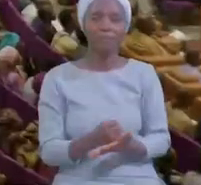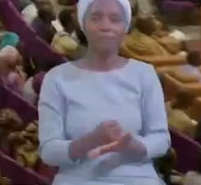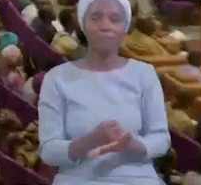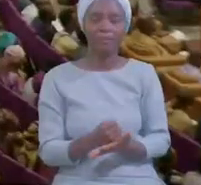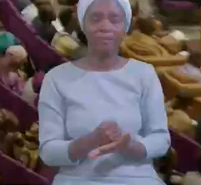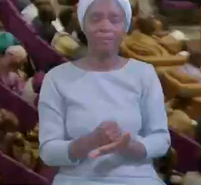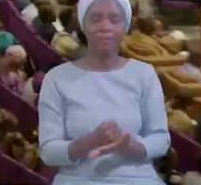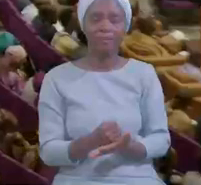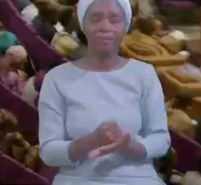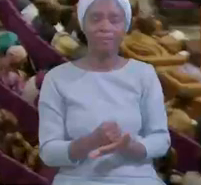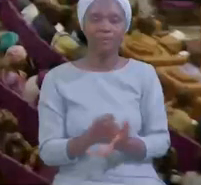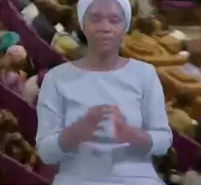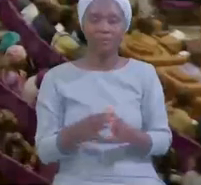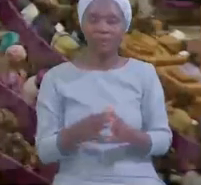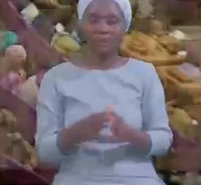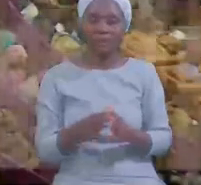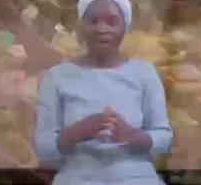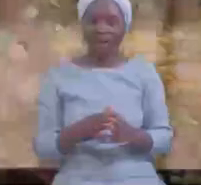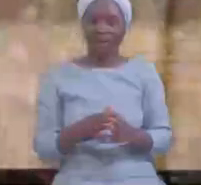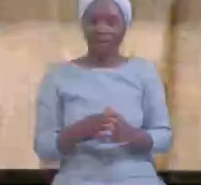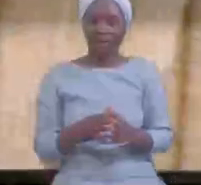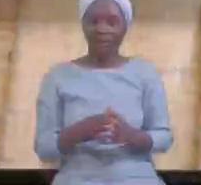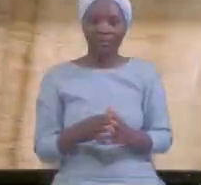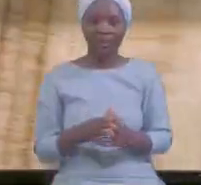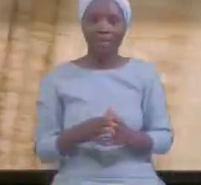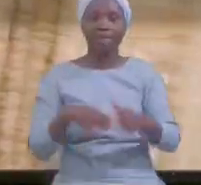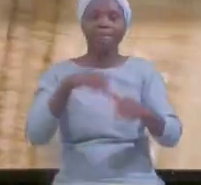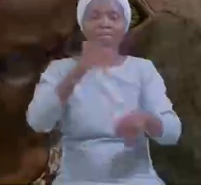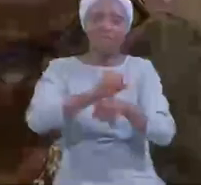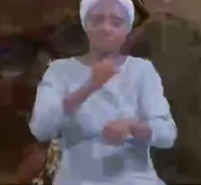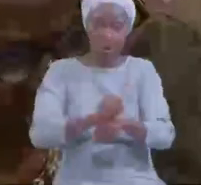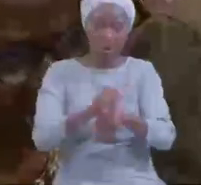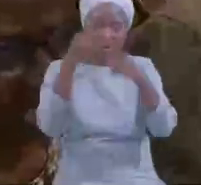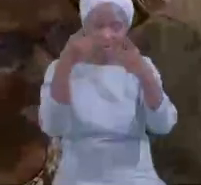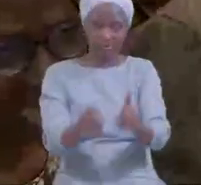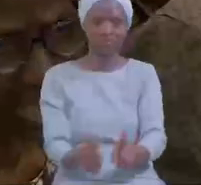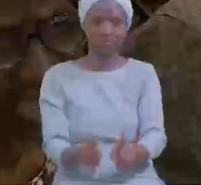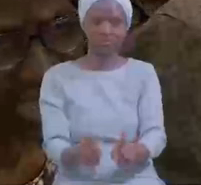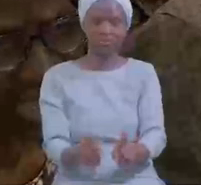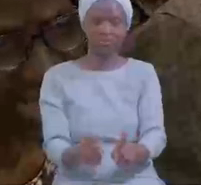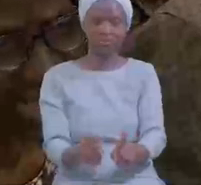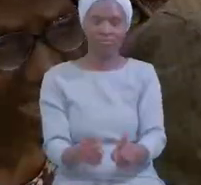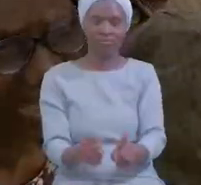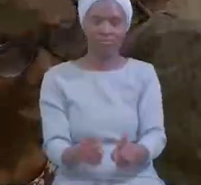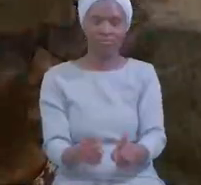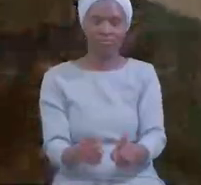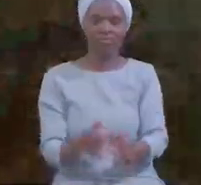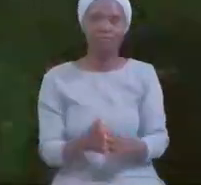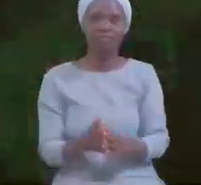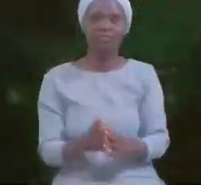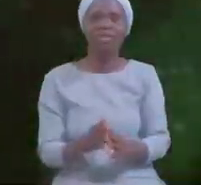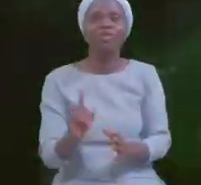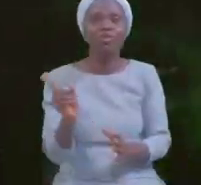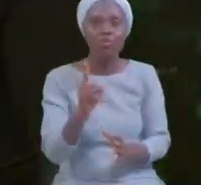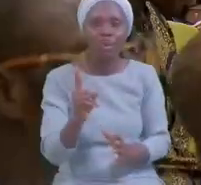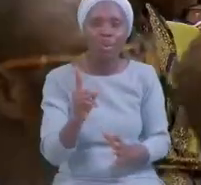L'accomplissement pour vous, l'exécution pour vous, où dans ma vie, où aura lieu l'accomplissement ce